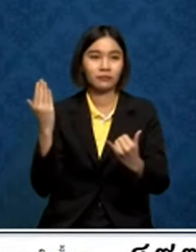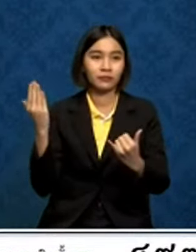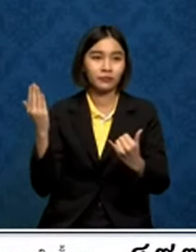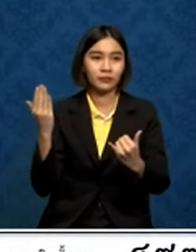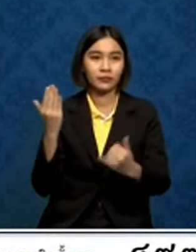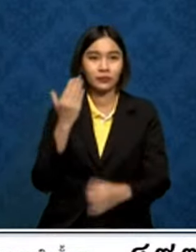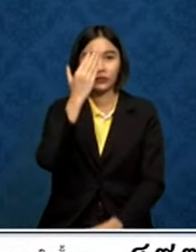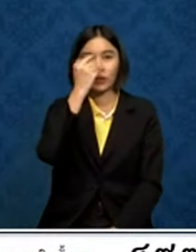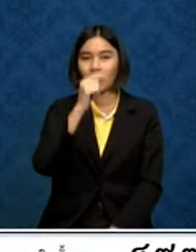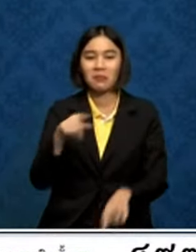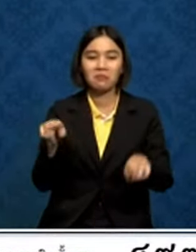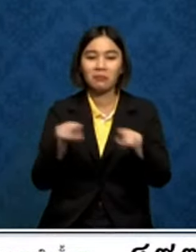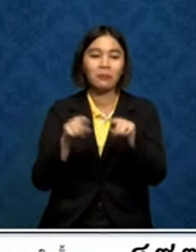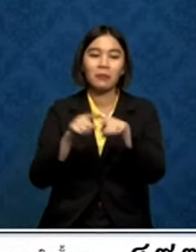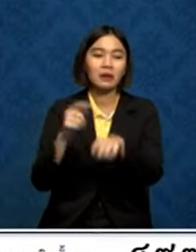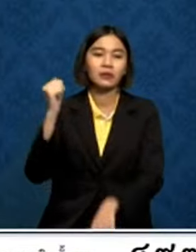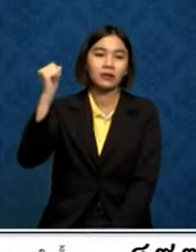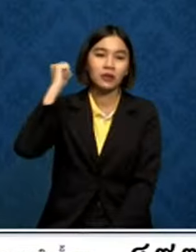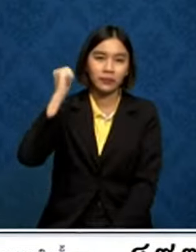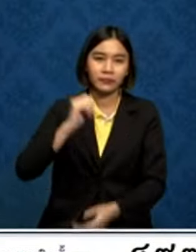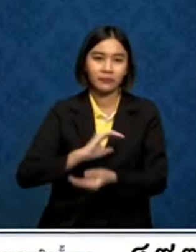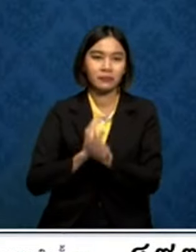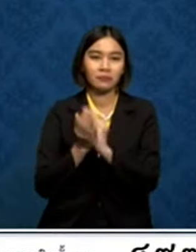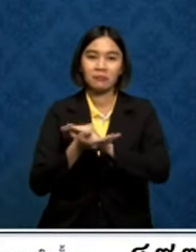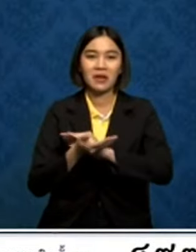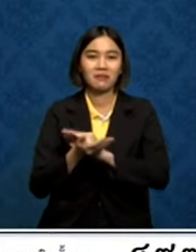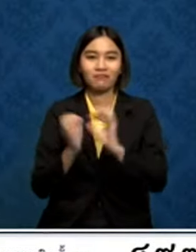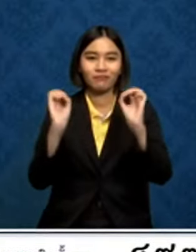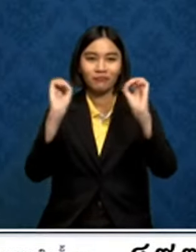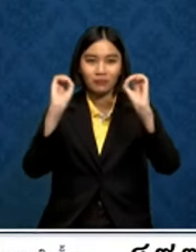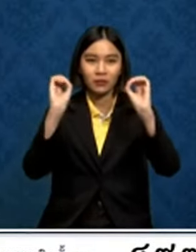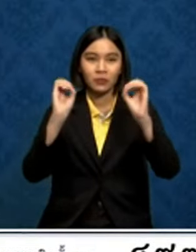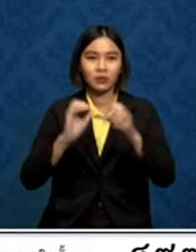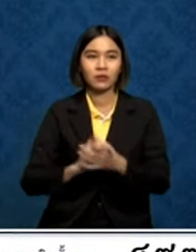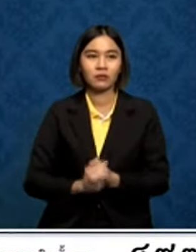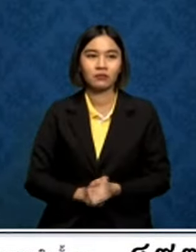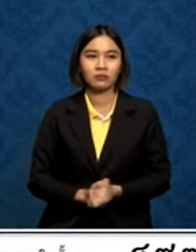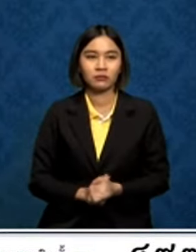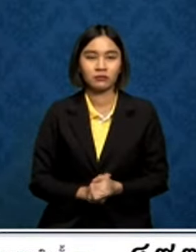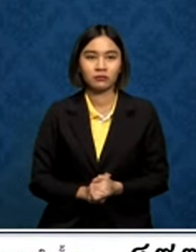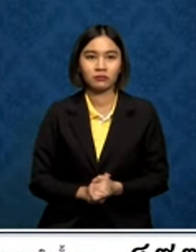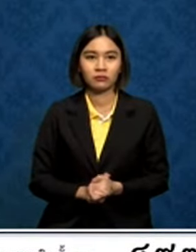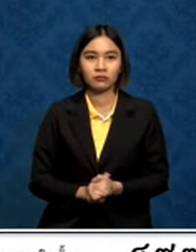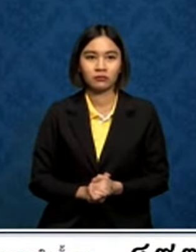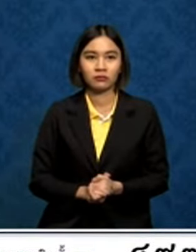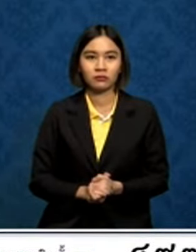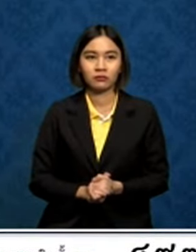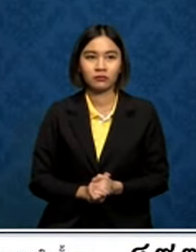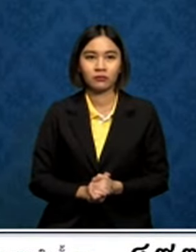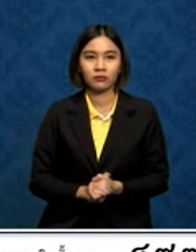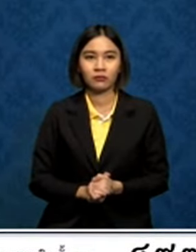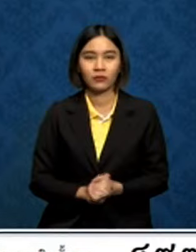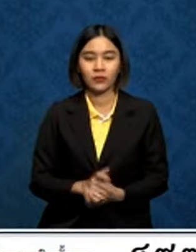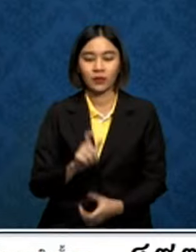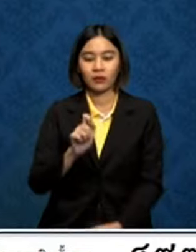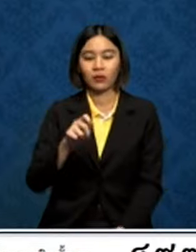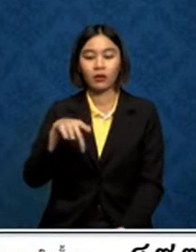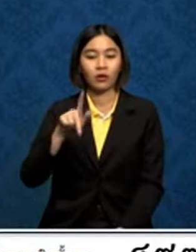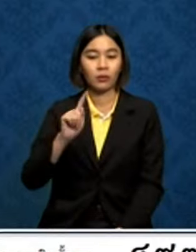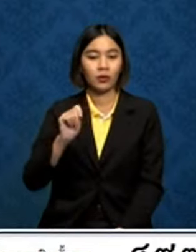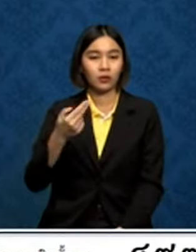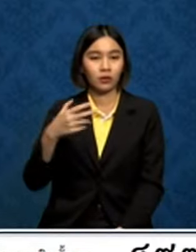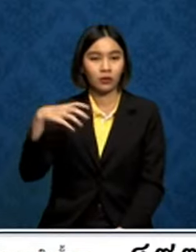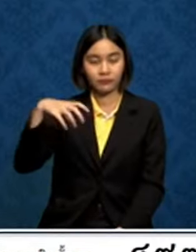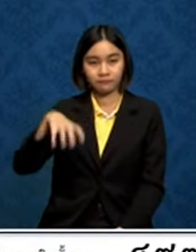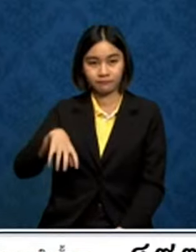คือเก้าครทานประทานไม่มอะไรเปลยแลงครท่ประทครับองค์กรปกคองส่นท้องถิ่น